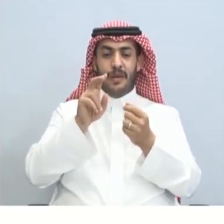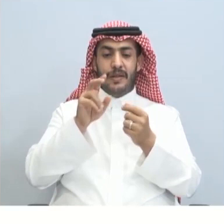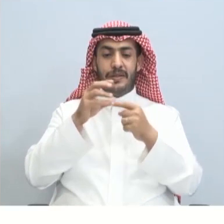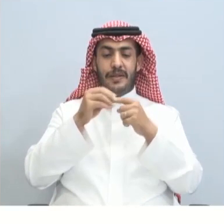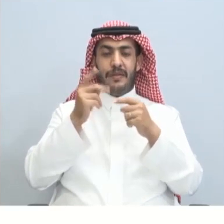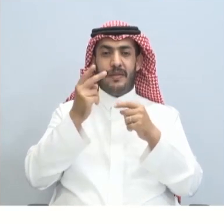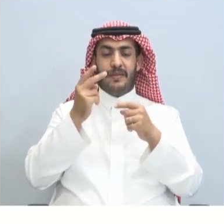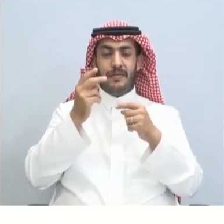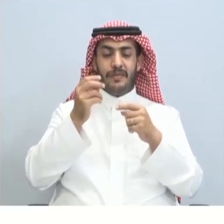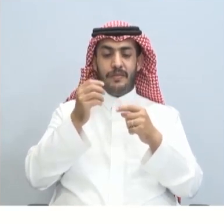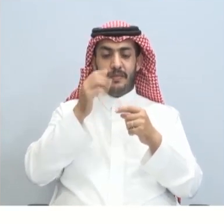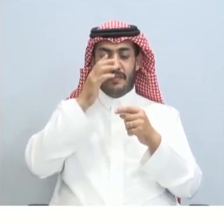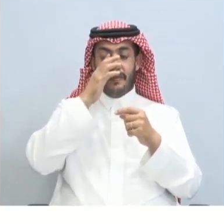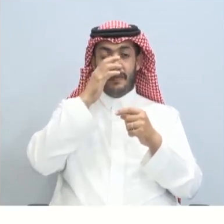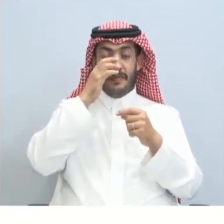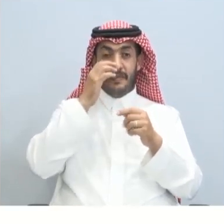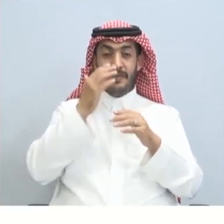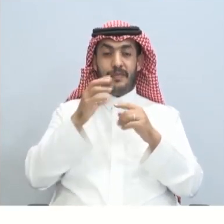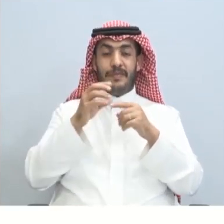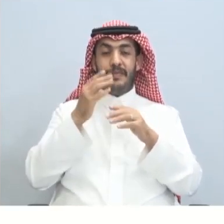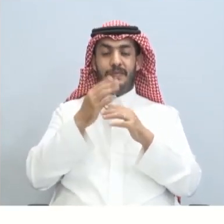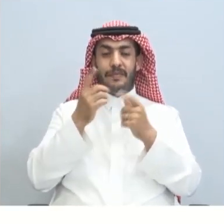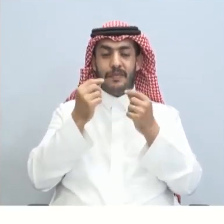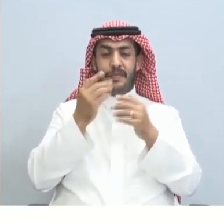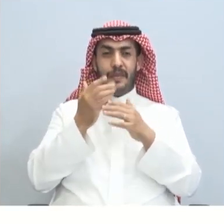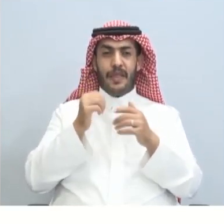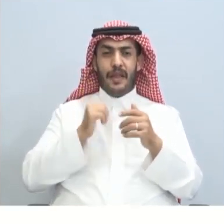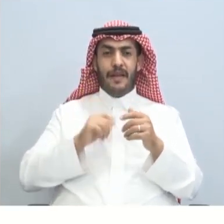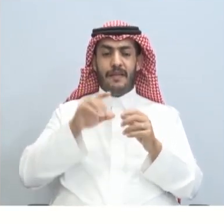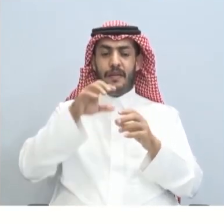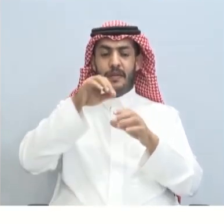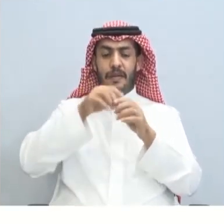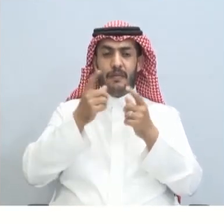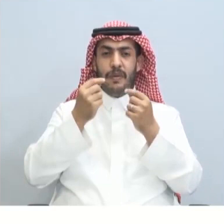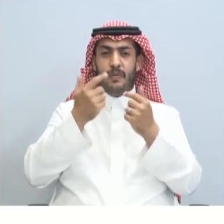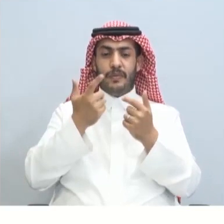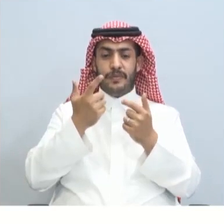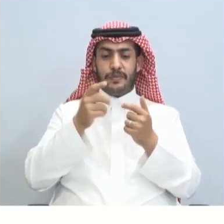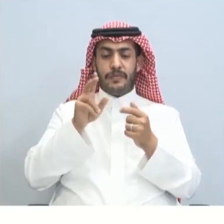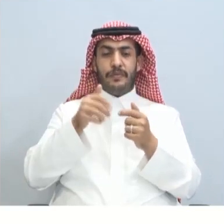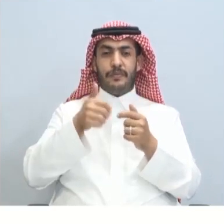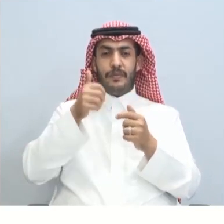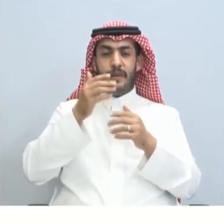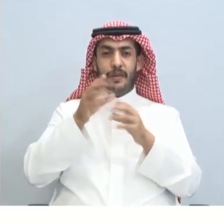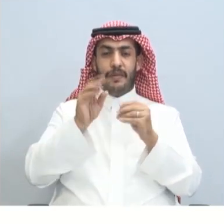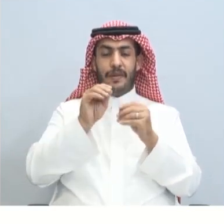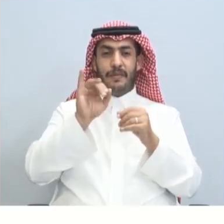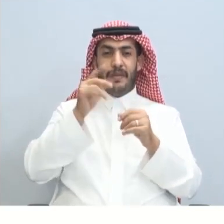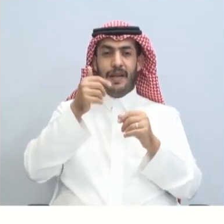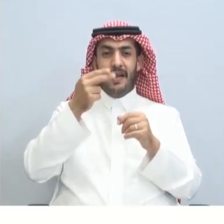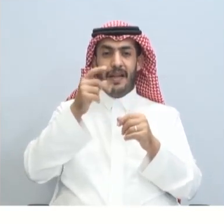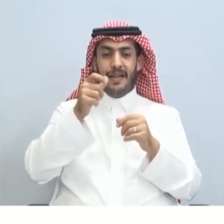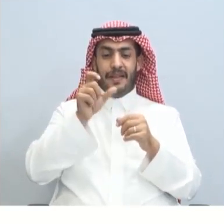سالبه الشحنه ما الذي يميزها عزيزي الطالب عزيزتي الطالبه تمتاز بعض